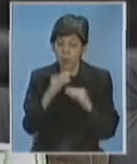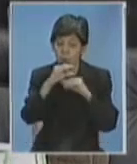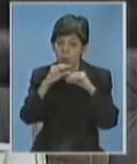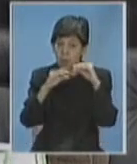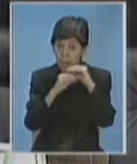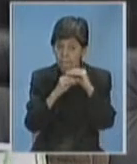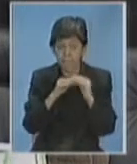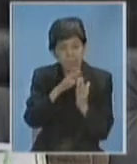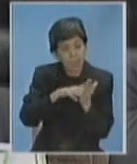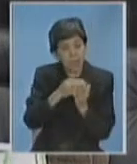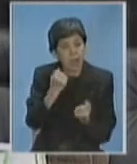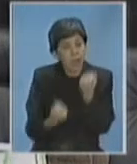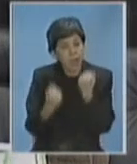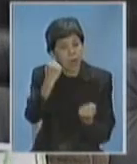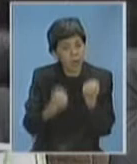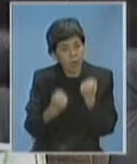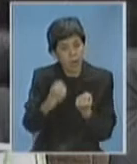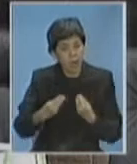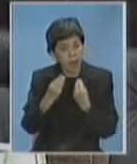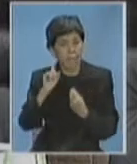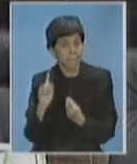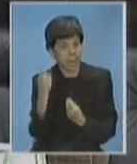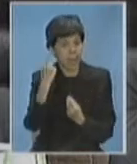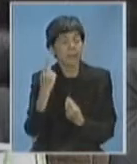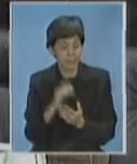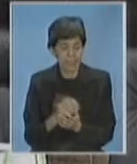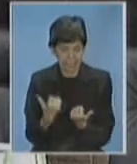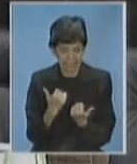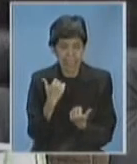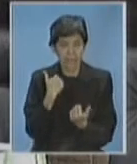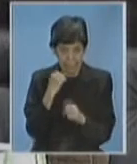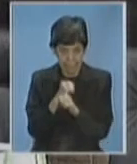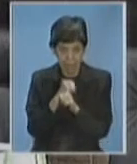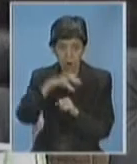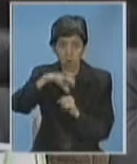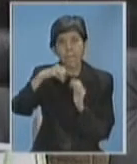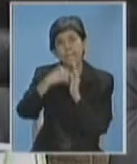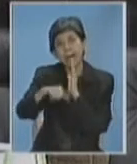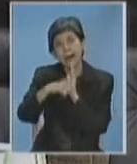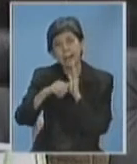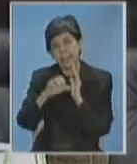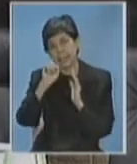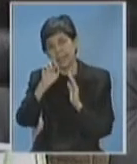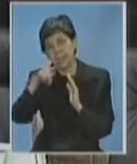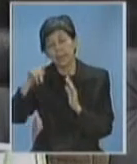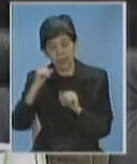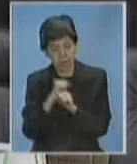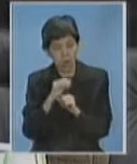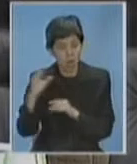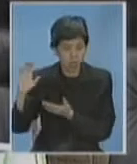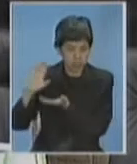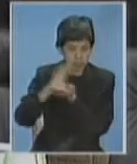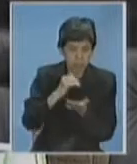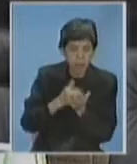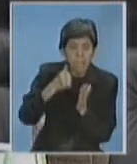งการเรื่องนโยบายรถคันแรกปีนี้ก็ได้มีหน่วยงานคือกรมสรรพสามิตก็ได้ของงบประมาณมาในเรื่องของการ